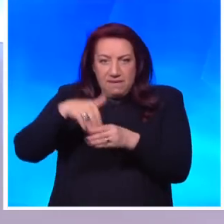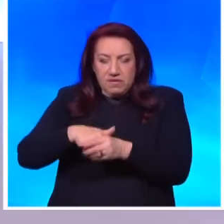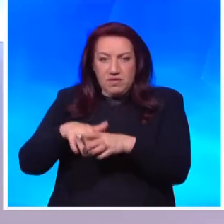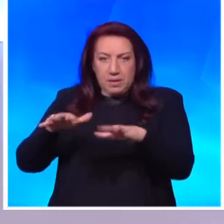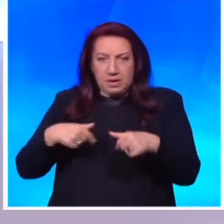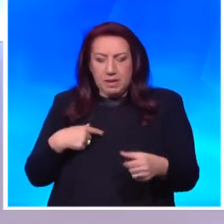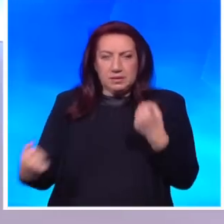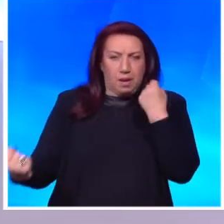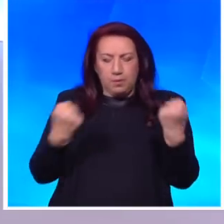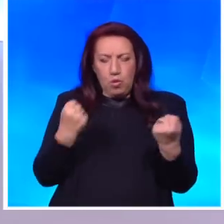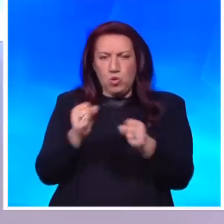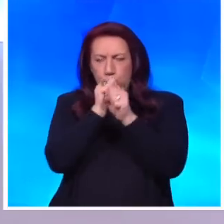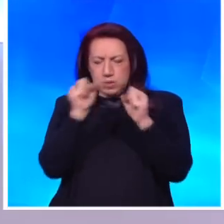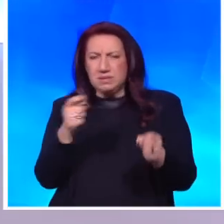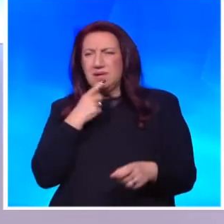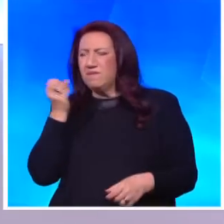вечер.